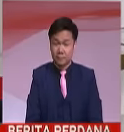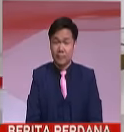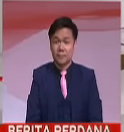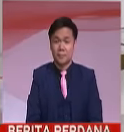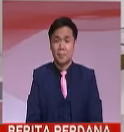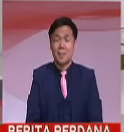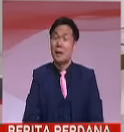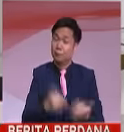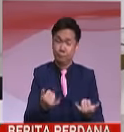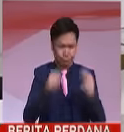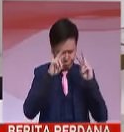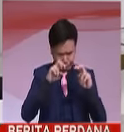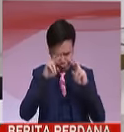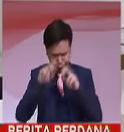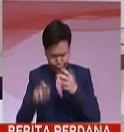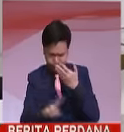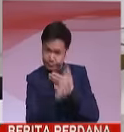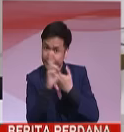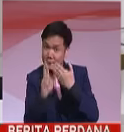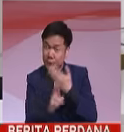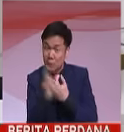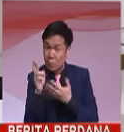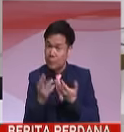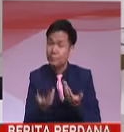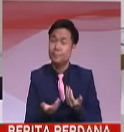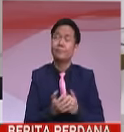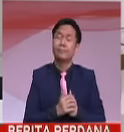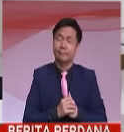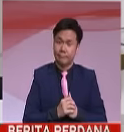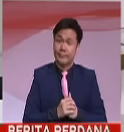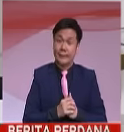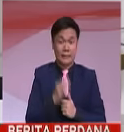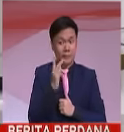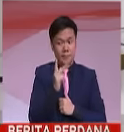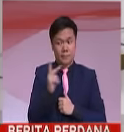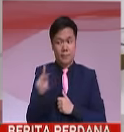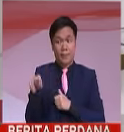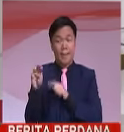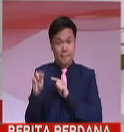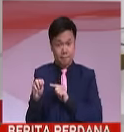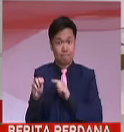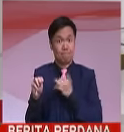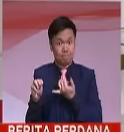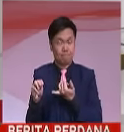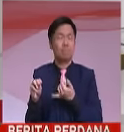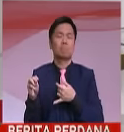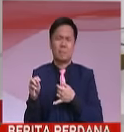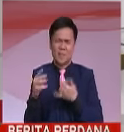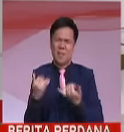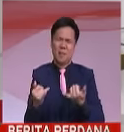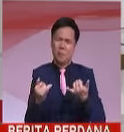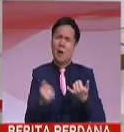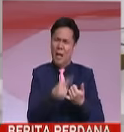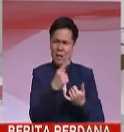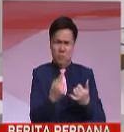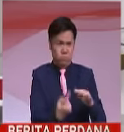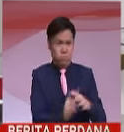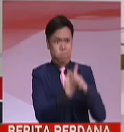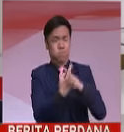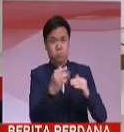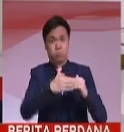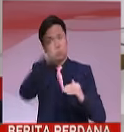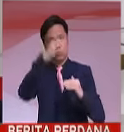di dasarkan penilaian risiko keknya mengesahkan terdapat peningkatan ke are